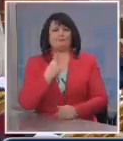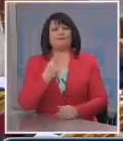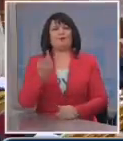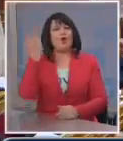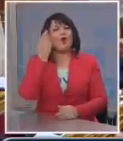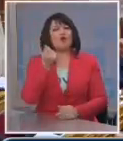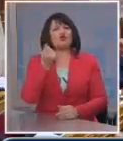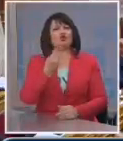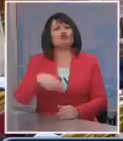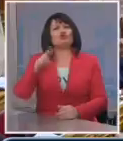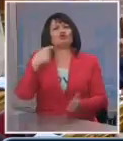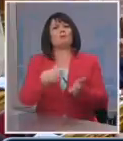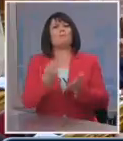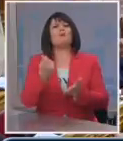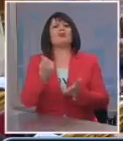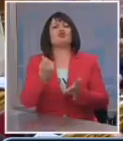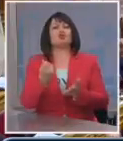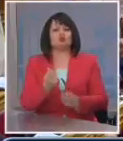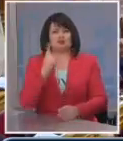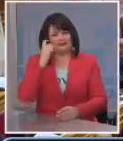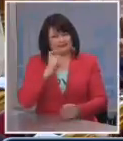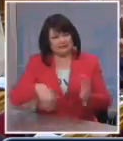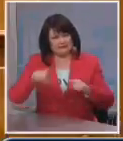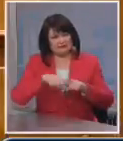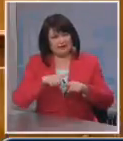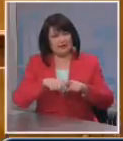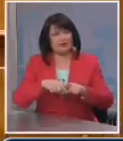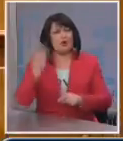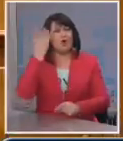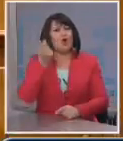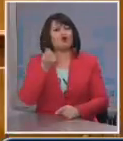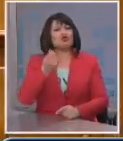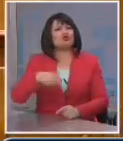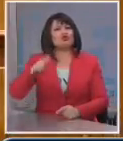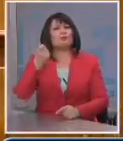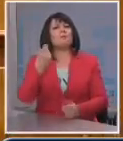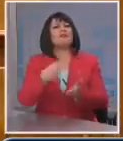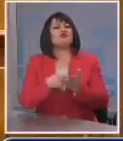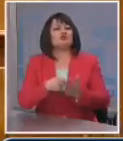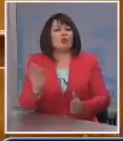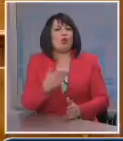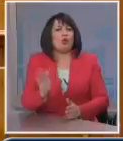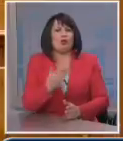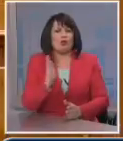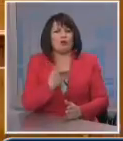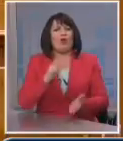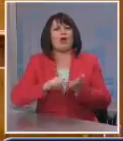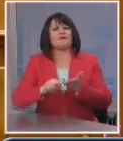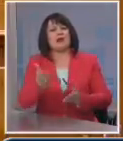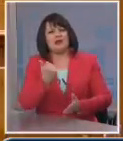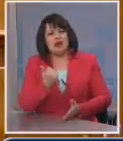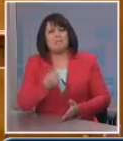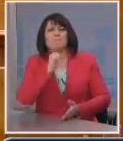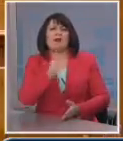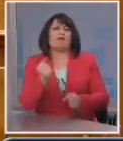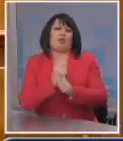κόστος. Και ξέρουμε πολύ καλά τι συμβαίνει σε αυτή τη χώρα όταν αυξάνεται το μισθολογικό κόστος. Νέες απολύσεις, ανασφάλιστη και αδήλωτη